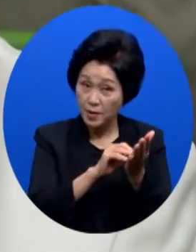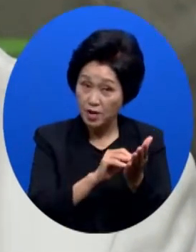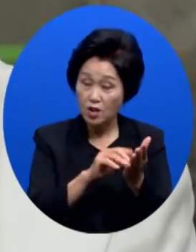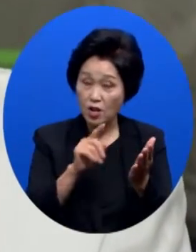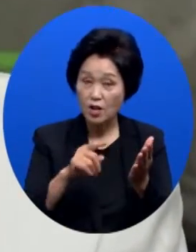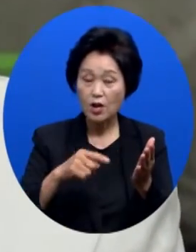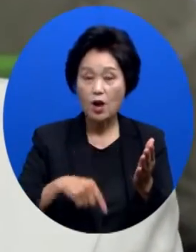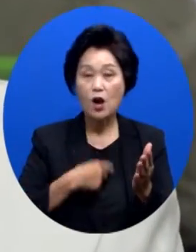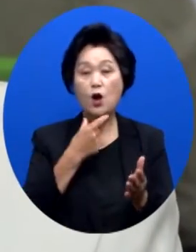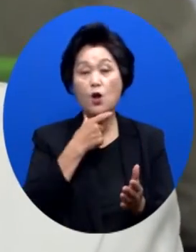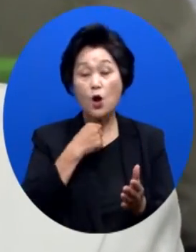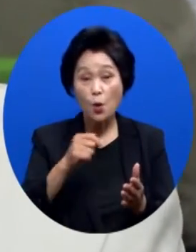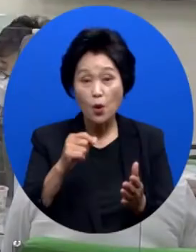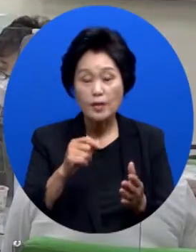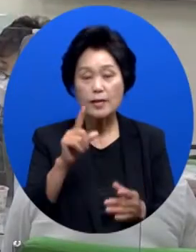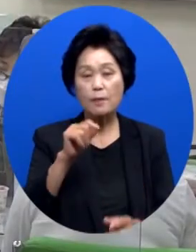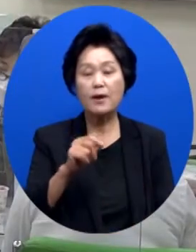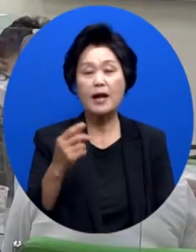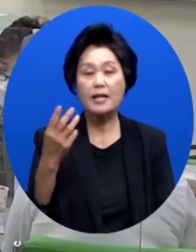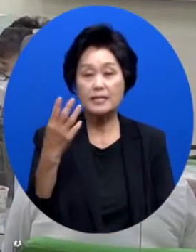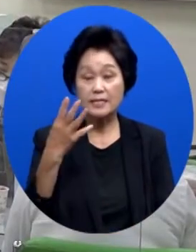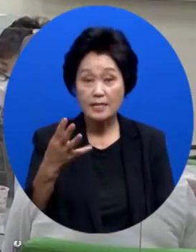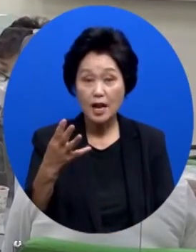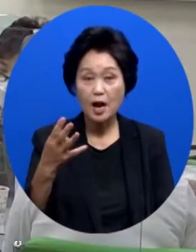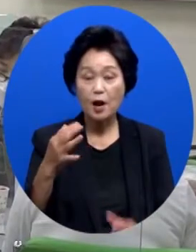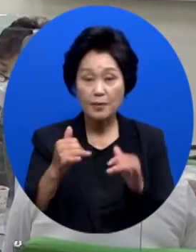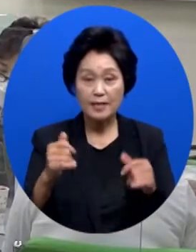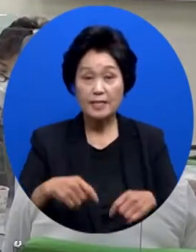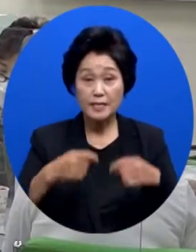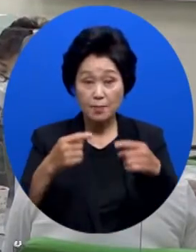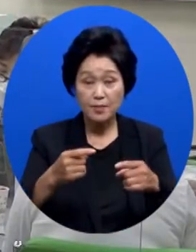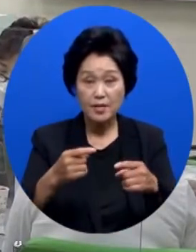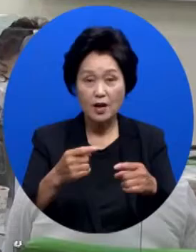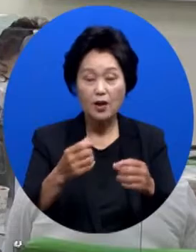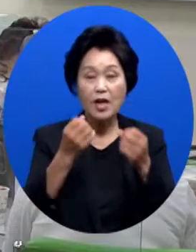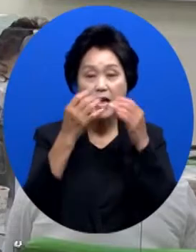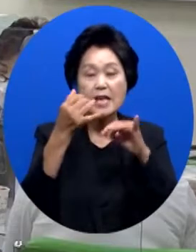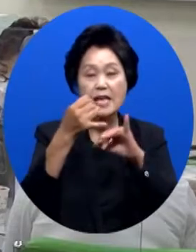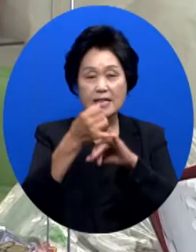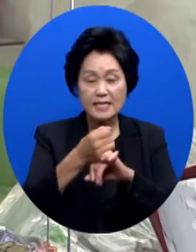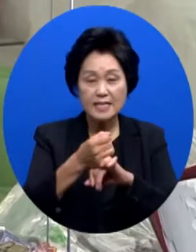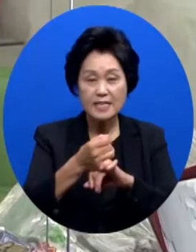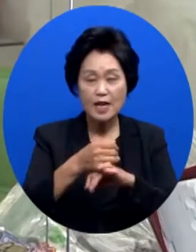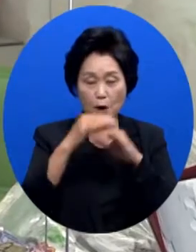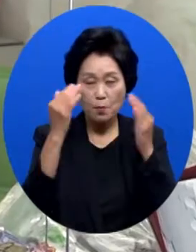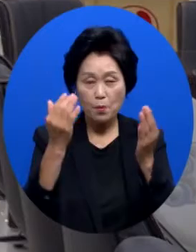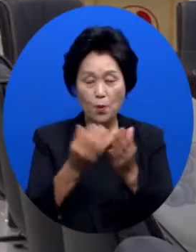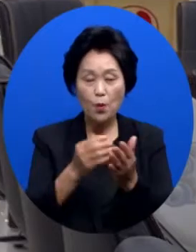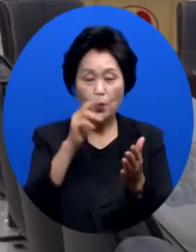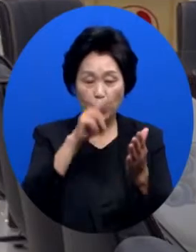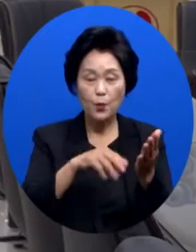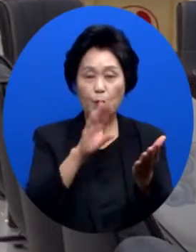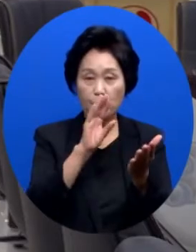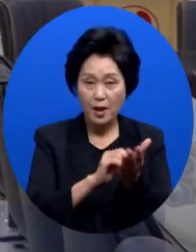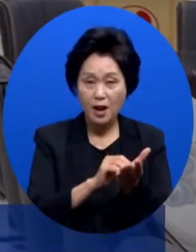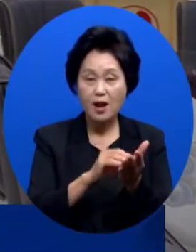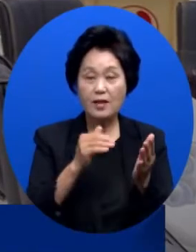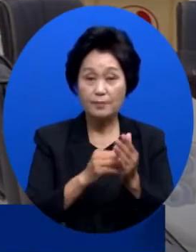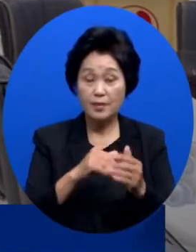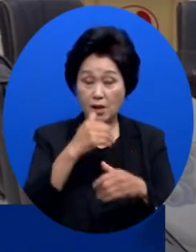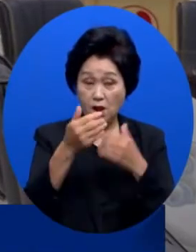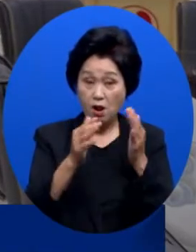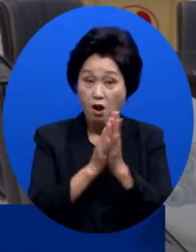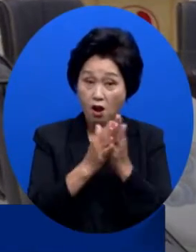임직원 만 세 명이 참여해 13시간 동안 신약성경 전체를 통도 캤습니다 2 성경 통독을